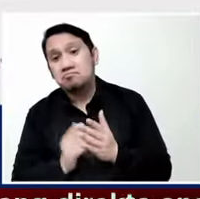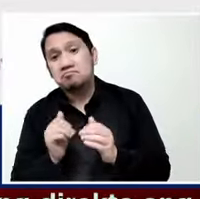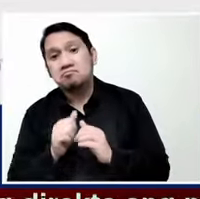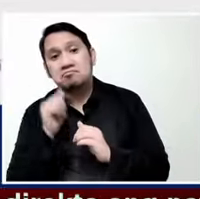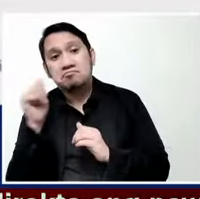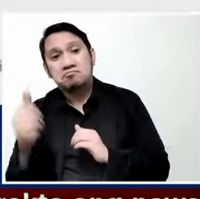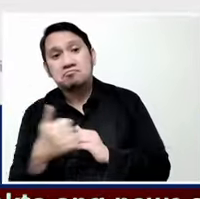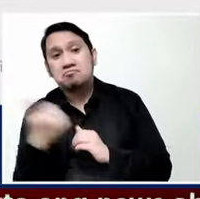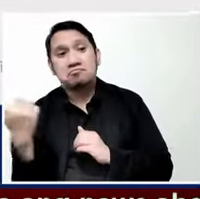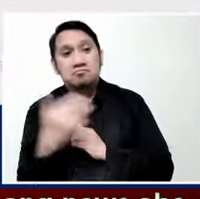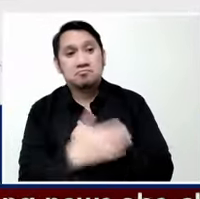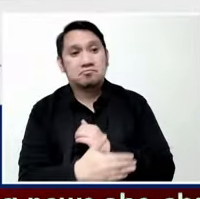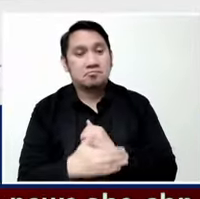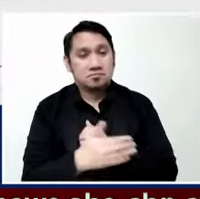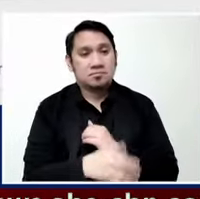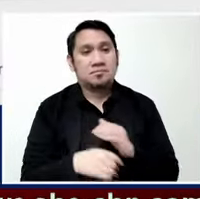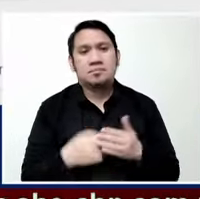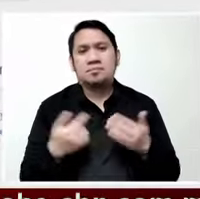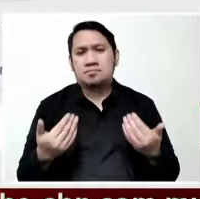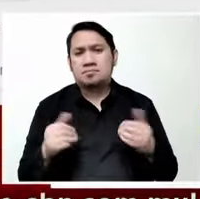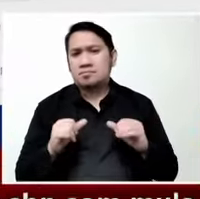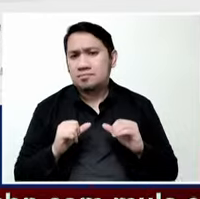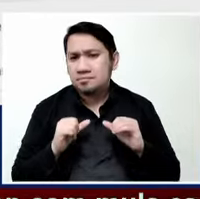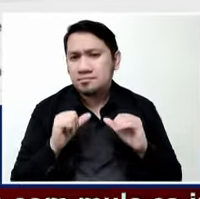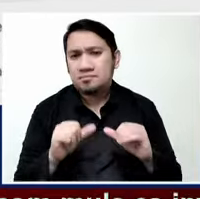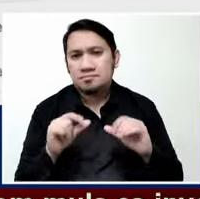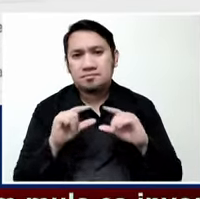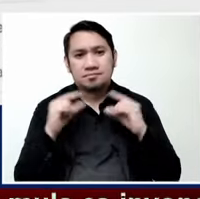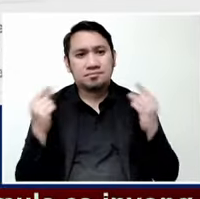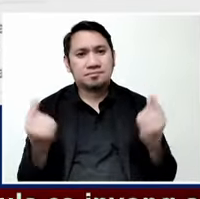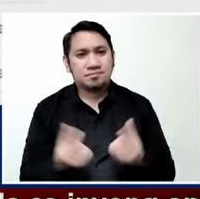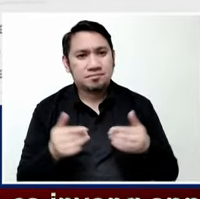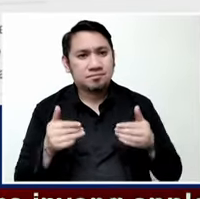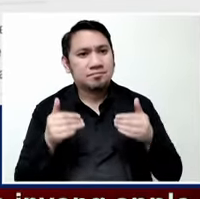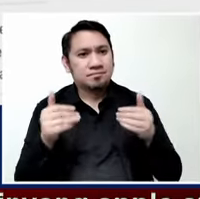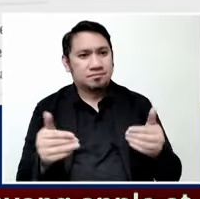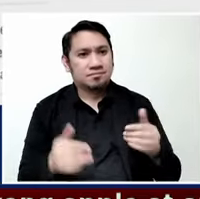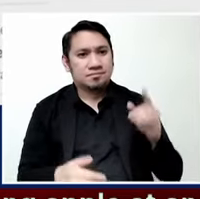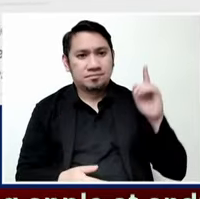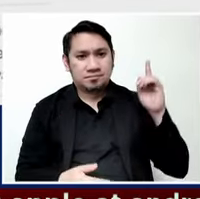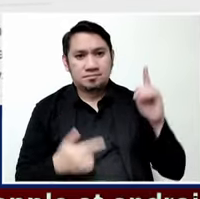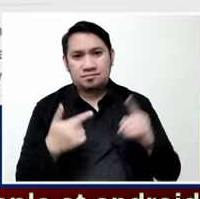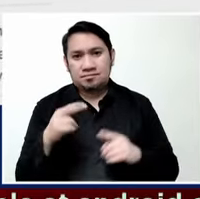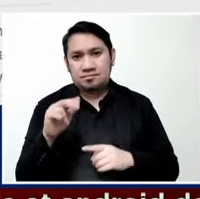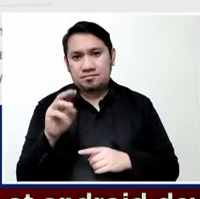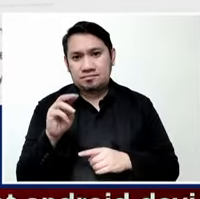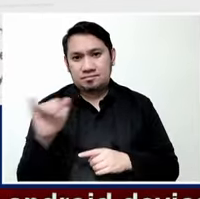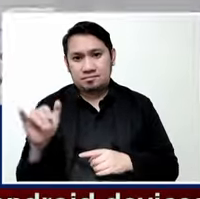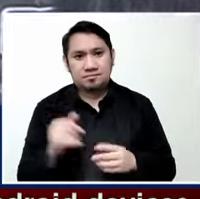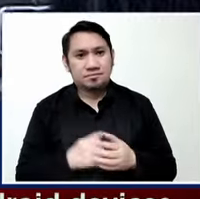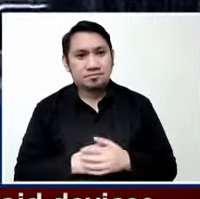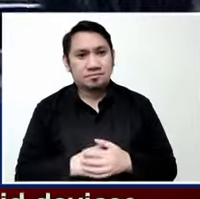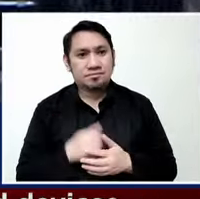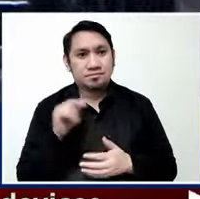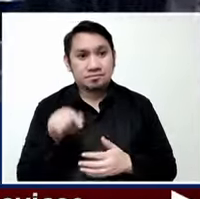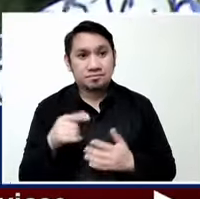ibang probinsya. Patuloy din ang pag-arangkada ng grupo nang ma-feature sa Grammy website. Nalaman po namin yun on the day before po kami